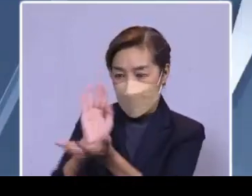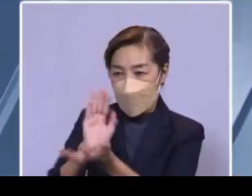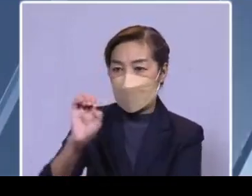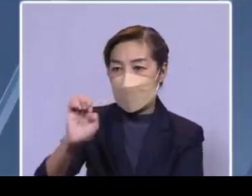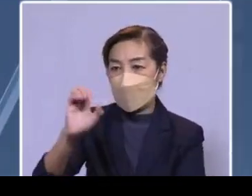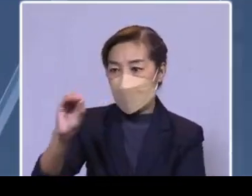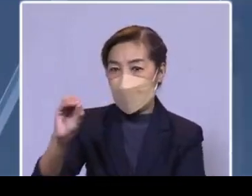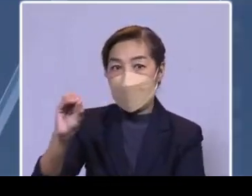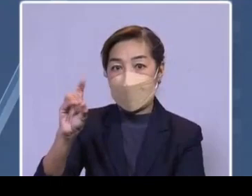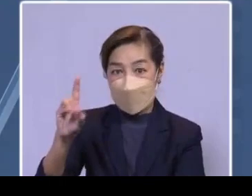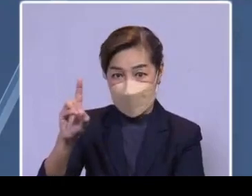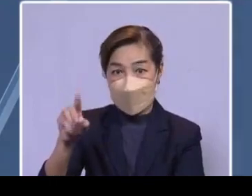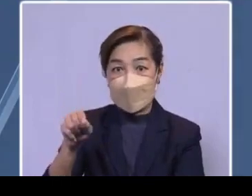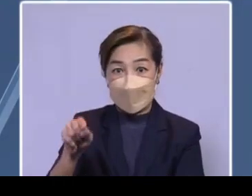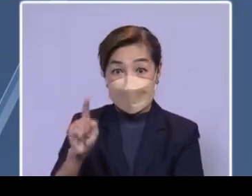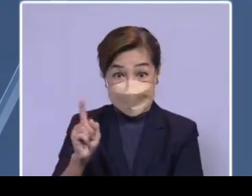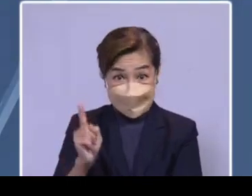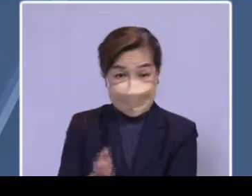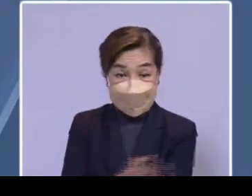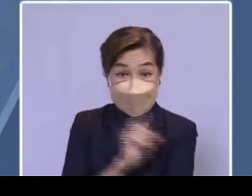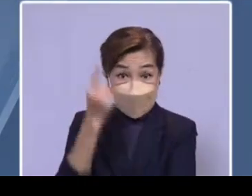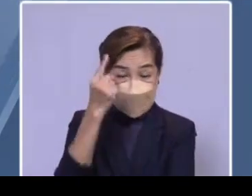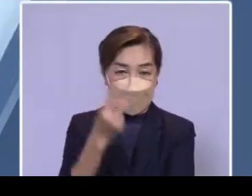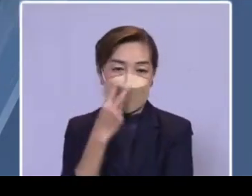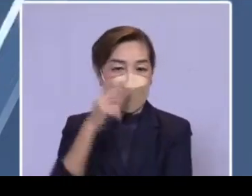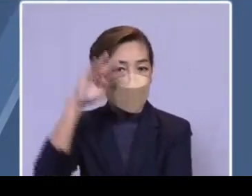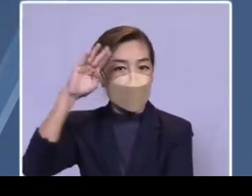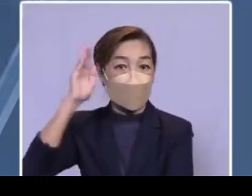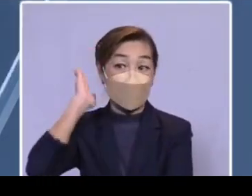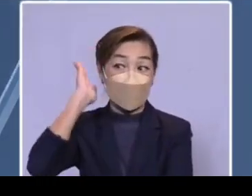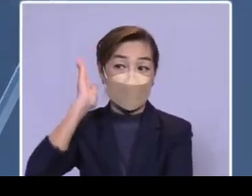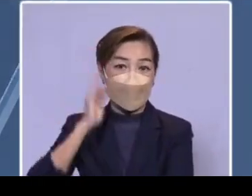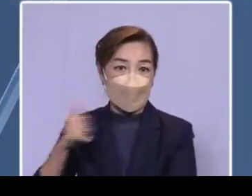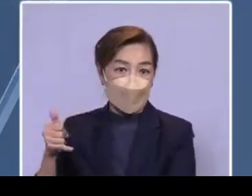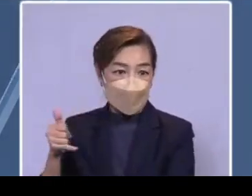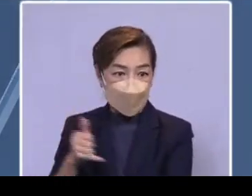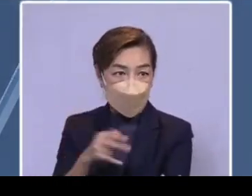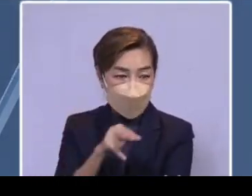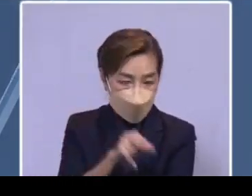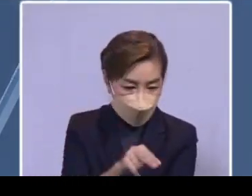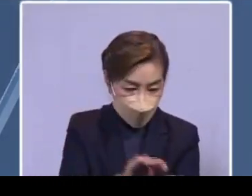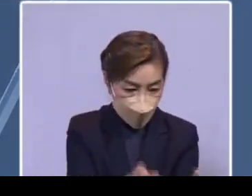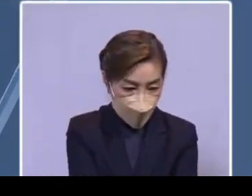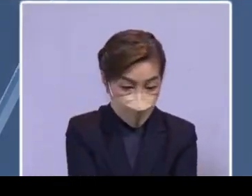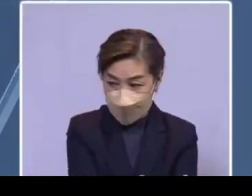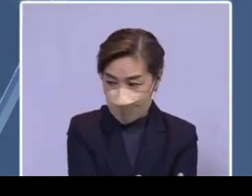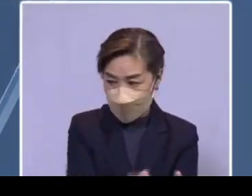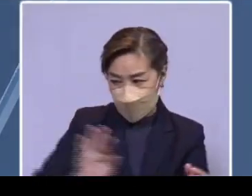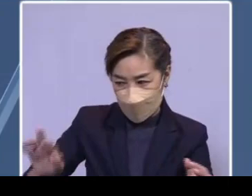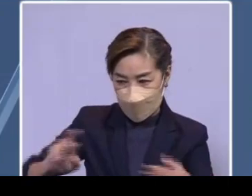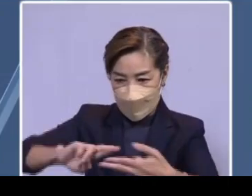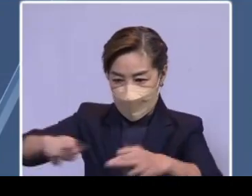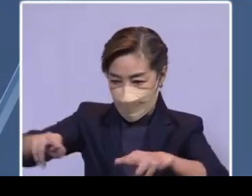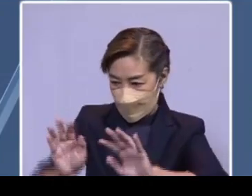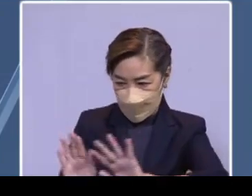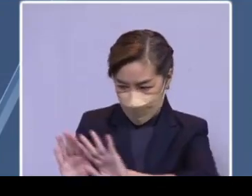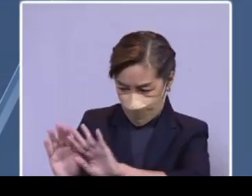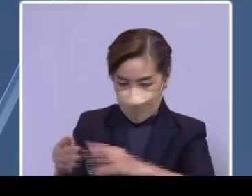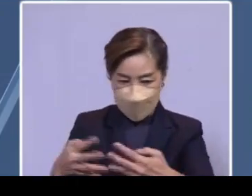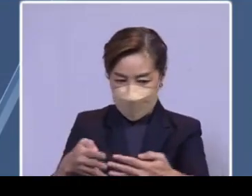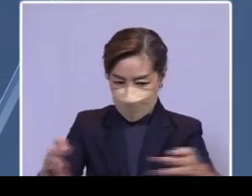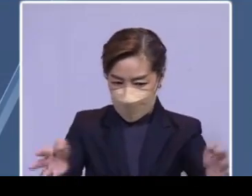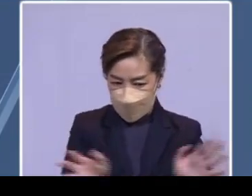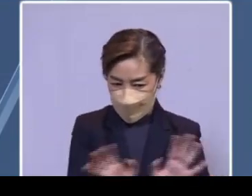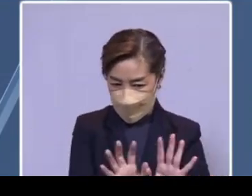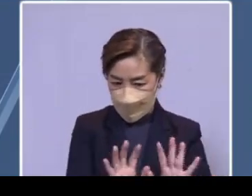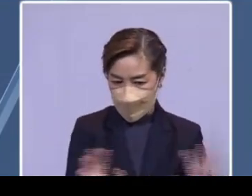ก่อนที่จะไปแจ้งเจ้าหน้าที่นะพอเจอปั๊บเนี่ยเค้ากันพื้นที่เลยไม่ให้คนที่อยู่บริเวณนั้นน่ะเข้าไปใกล้แล้วก็